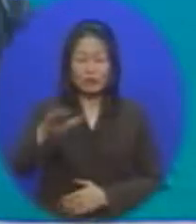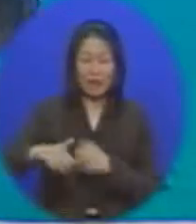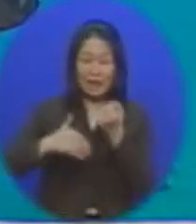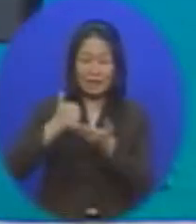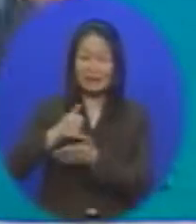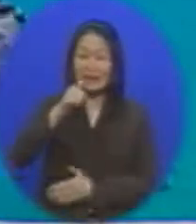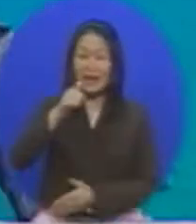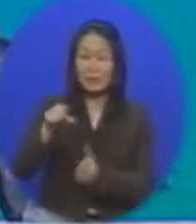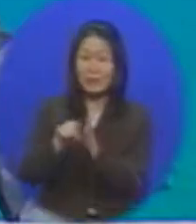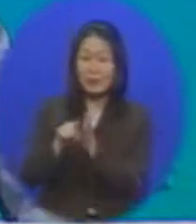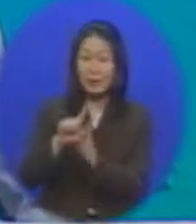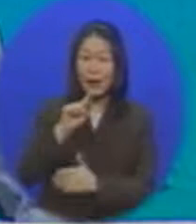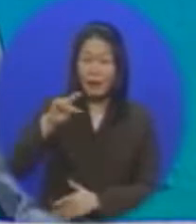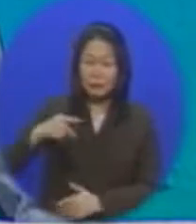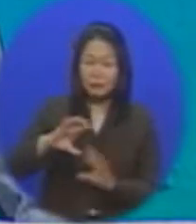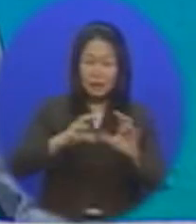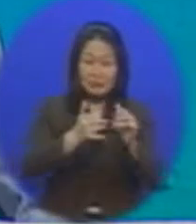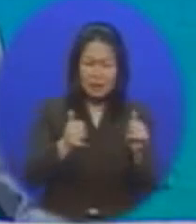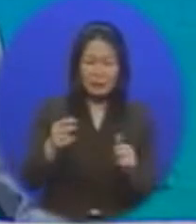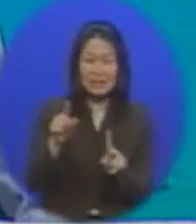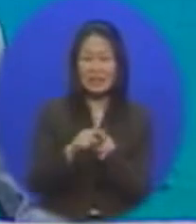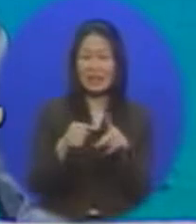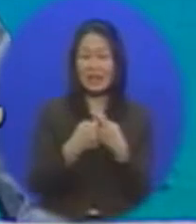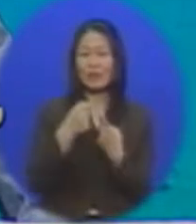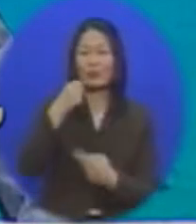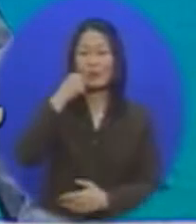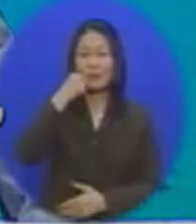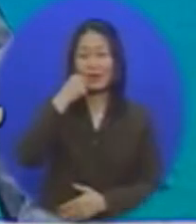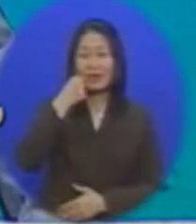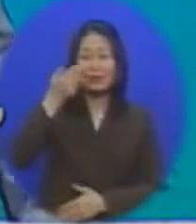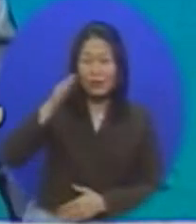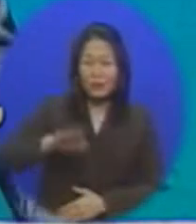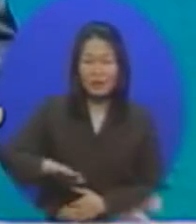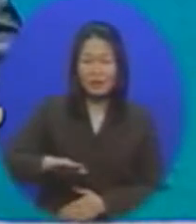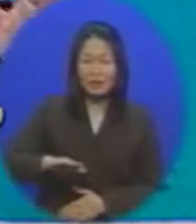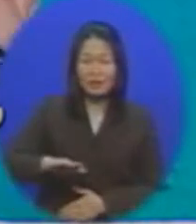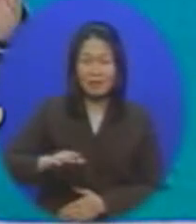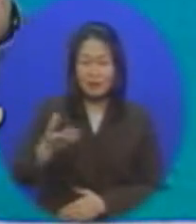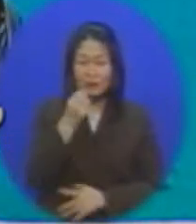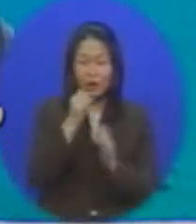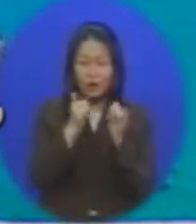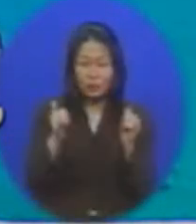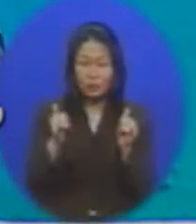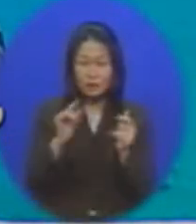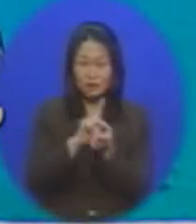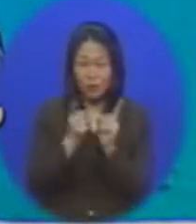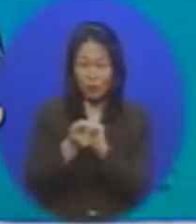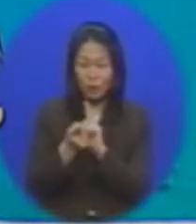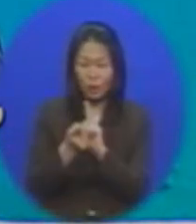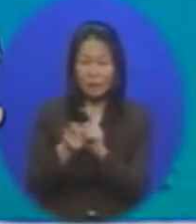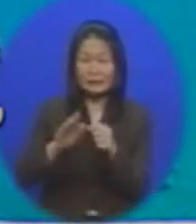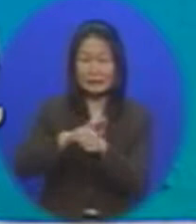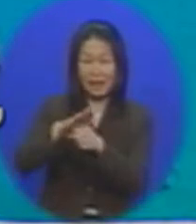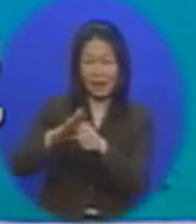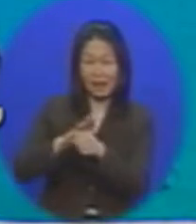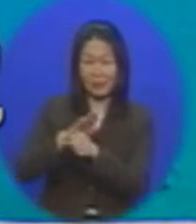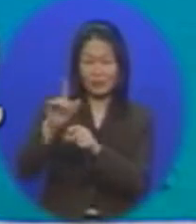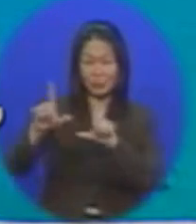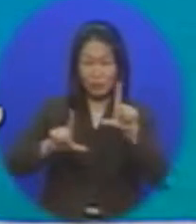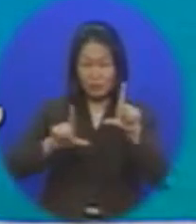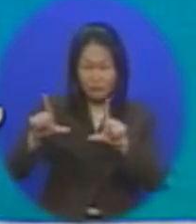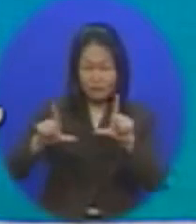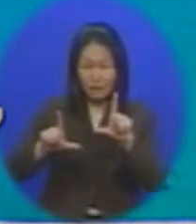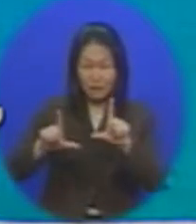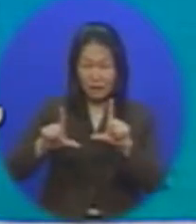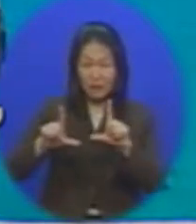믿는다 그래도 세상 사람들은 이해 못해요 그런데 성도들 끼리 서로 사랑하는 것은 세상